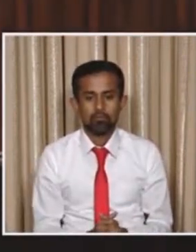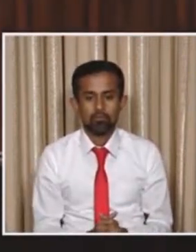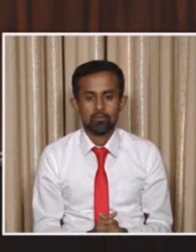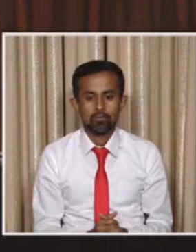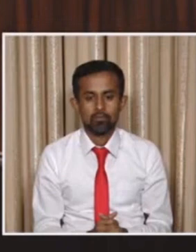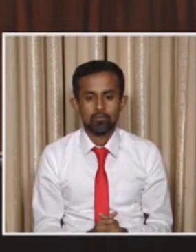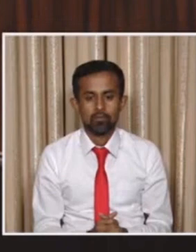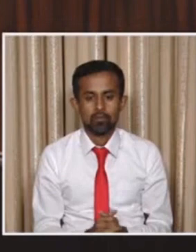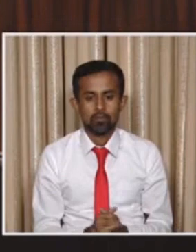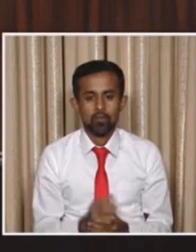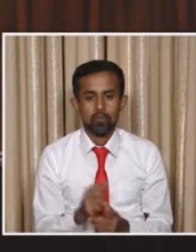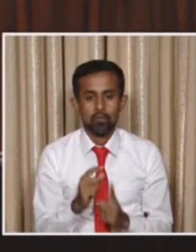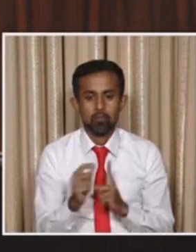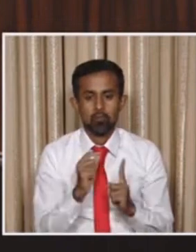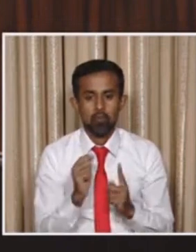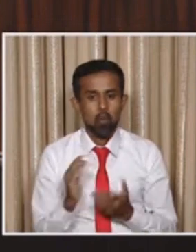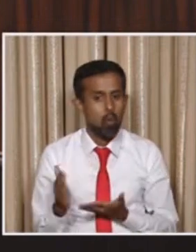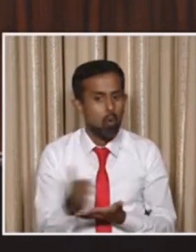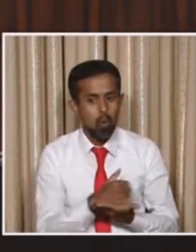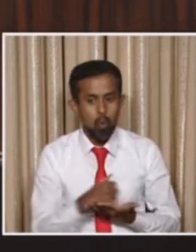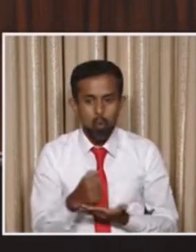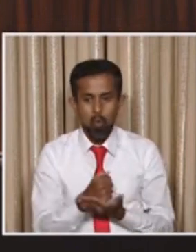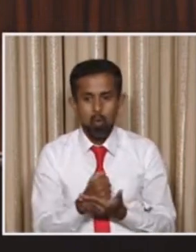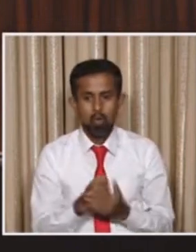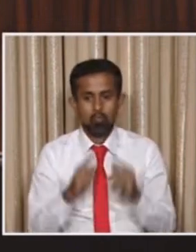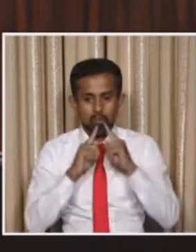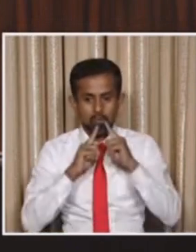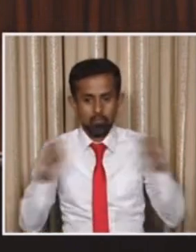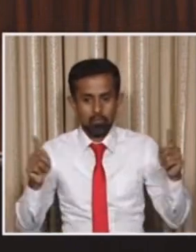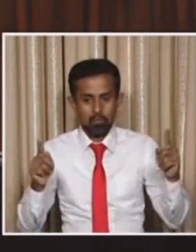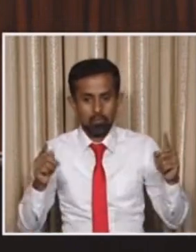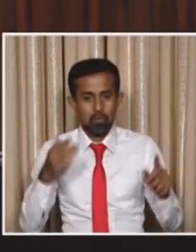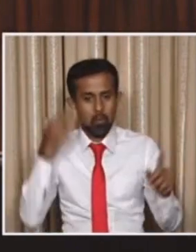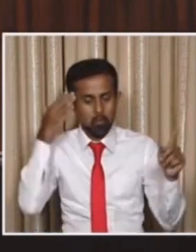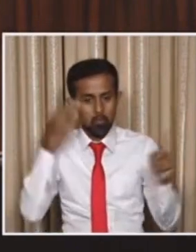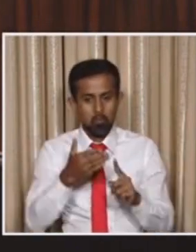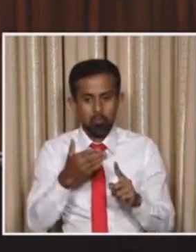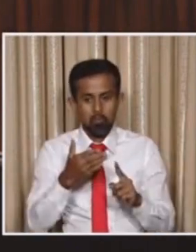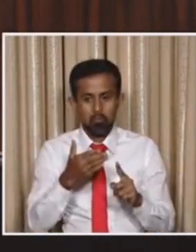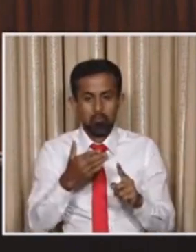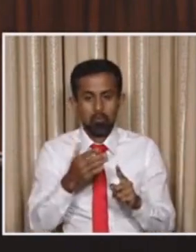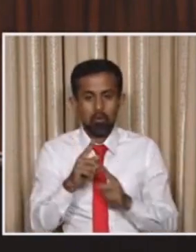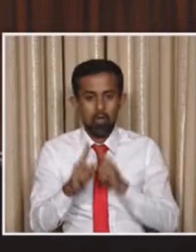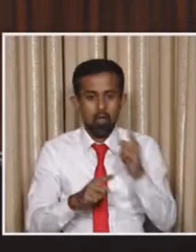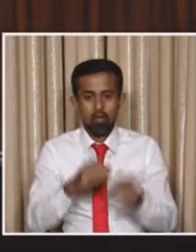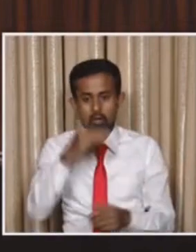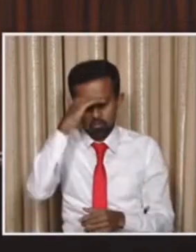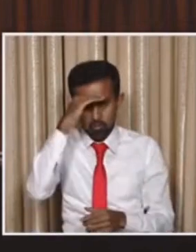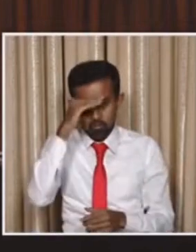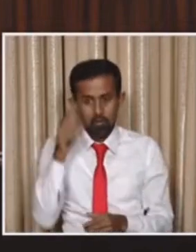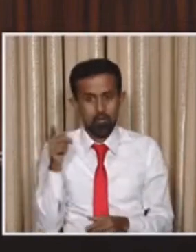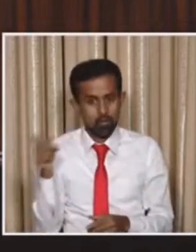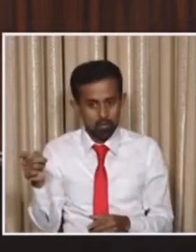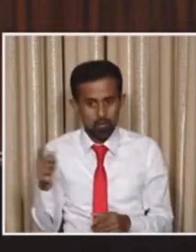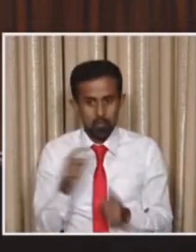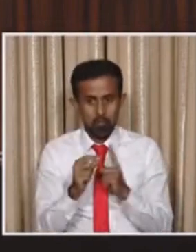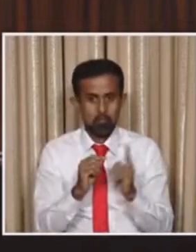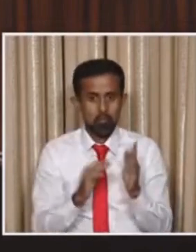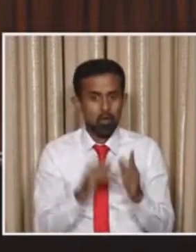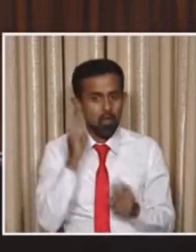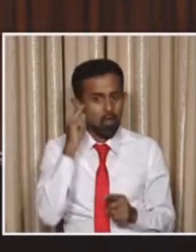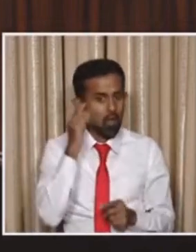ගරු මන්ත්‍රීතුමාලා සියලු දෙනාටම දැනගැනීම සඳහා කියන්නේ මේ සිද්ධිය සම්බන්ධව කරු කථානායකතුමාට ගරු මන්ත්‍රීතුමියත් ඒ